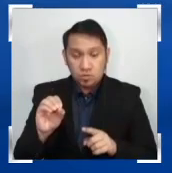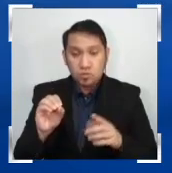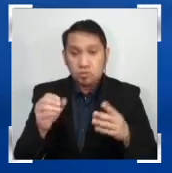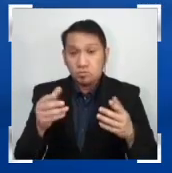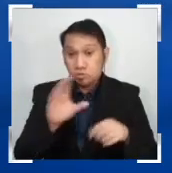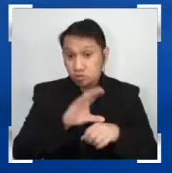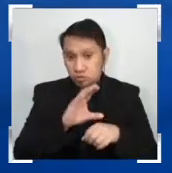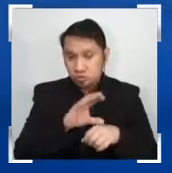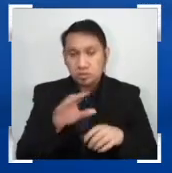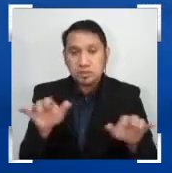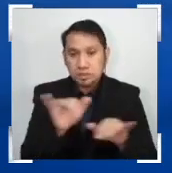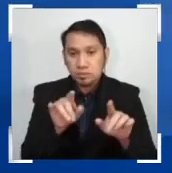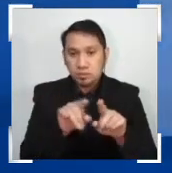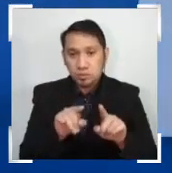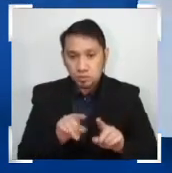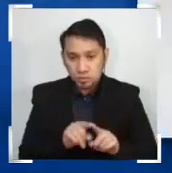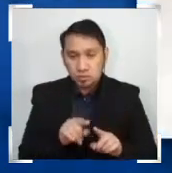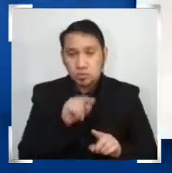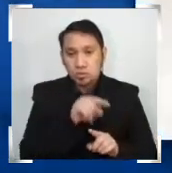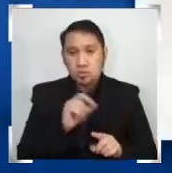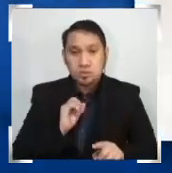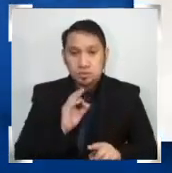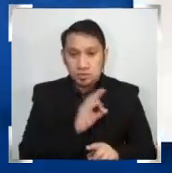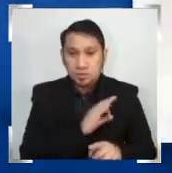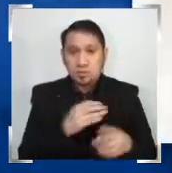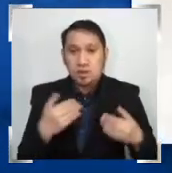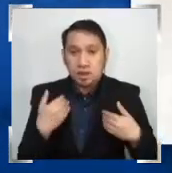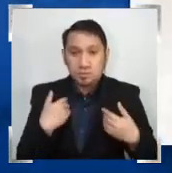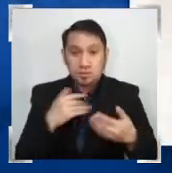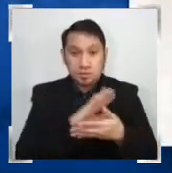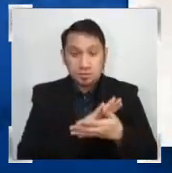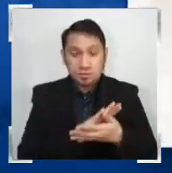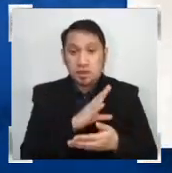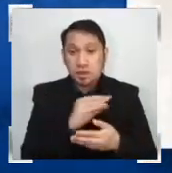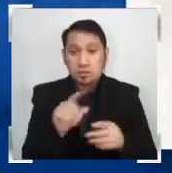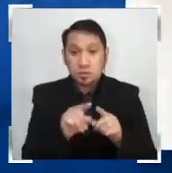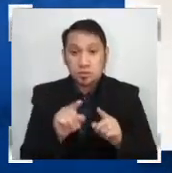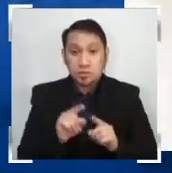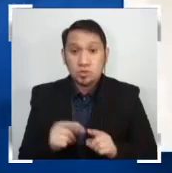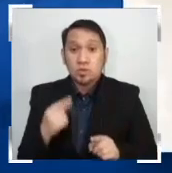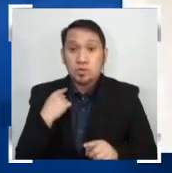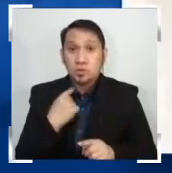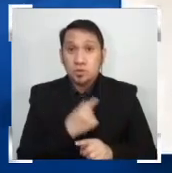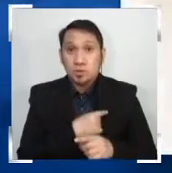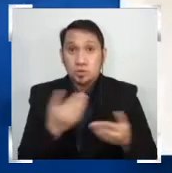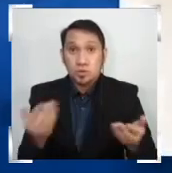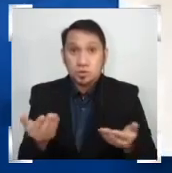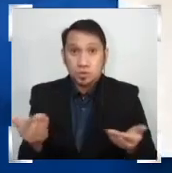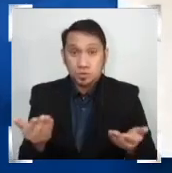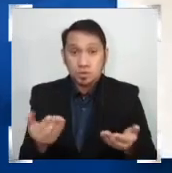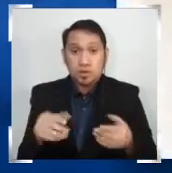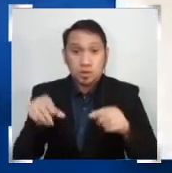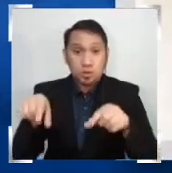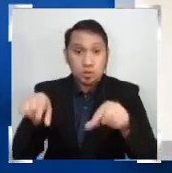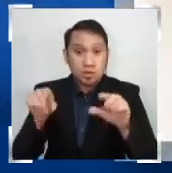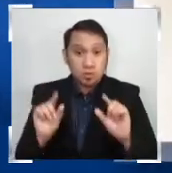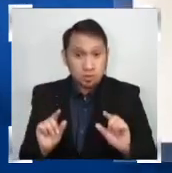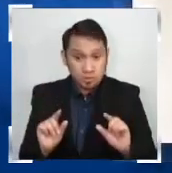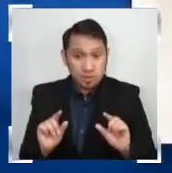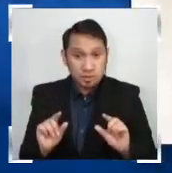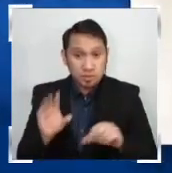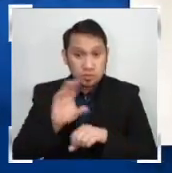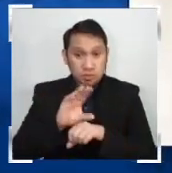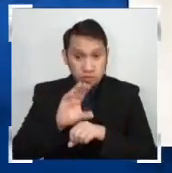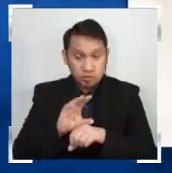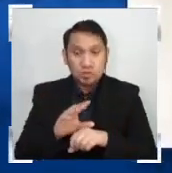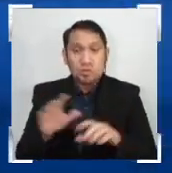COVID ang 2 staff doon. Isang pari rin ang nagpositibo sa National Shrine of Our Lady of Guadalupe sa Makati kaya sarado sila hanggang